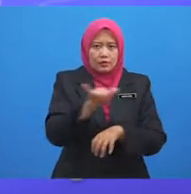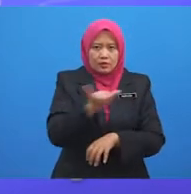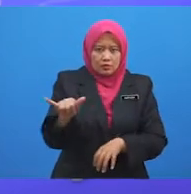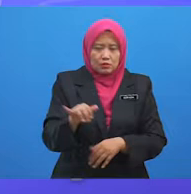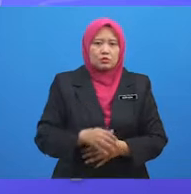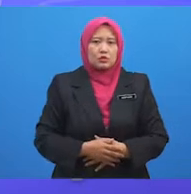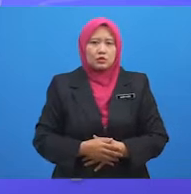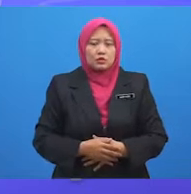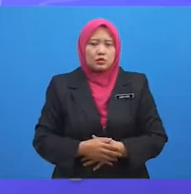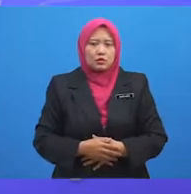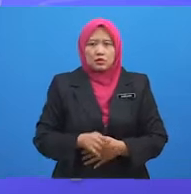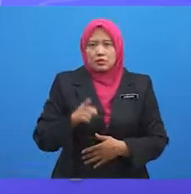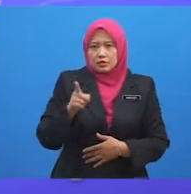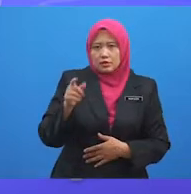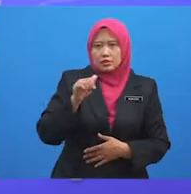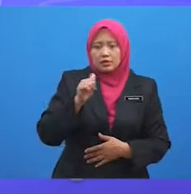memancarkan sinaran